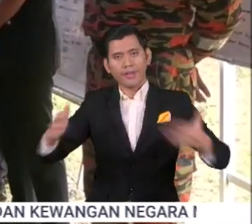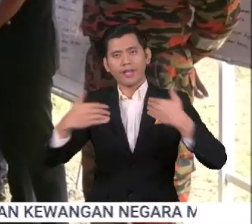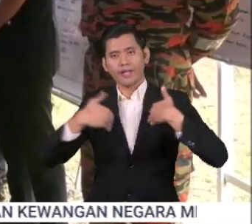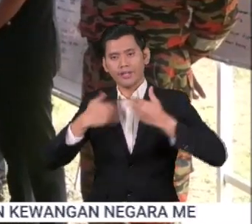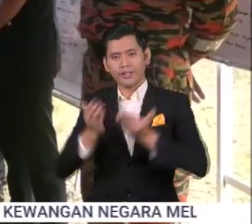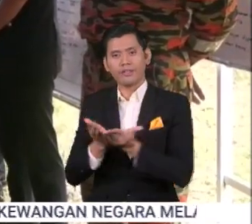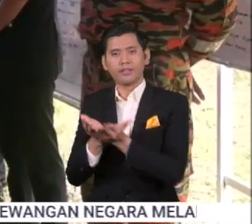than